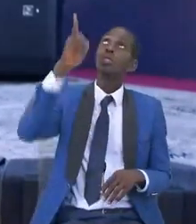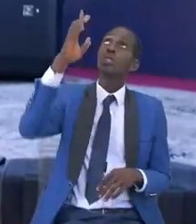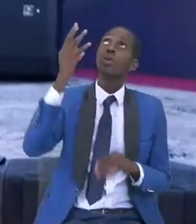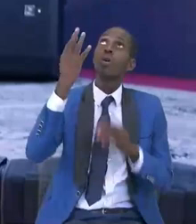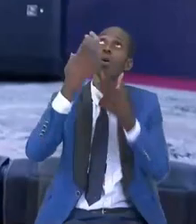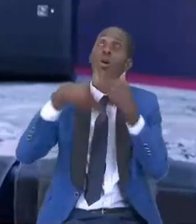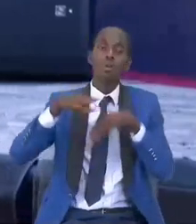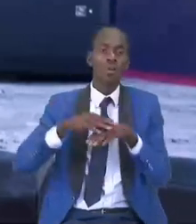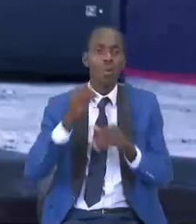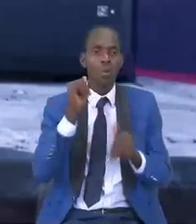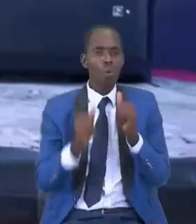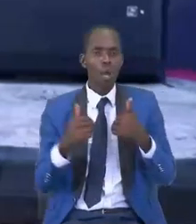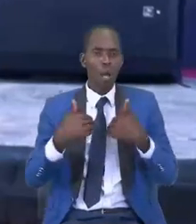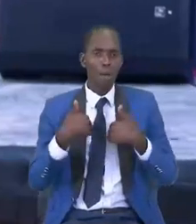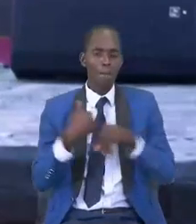la terre.